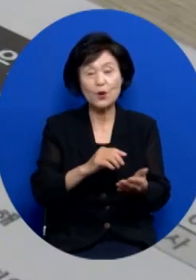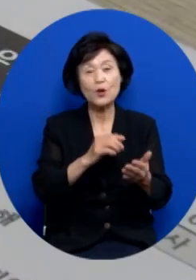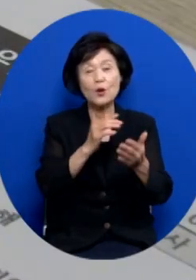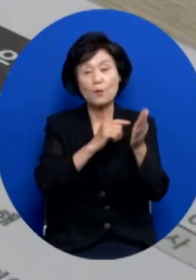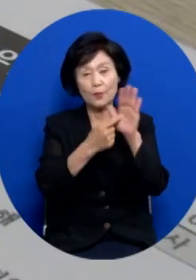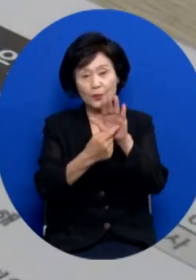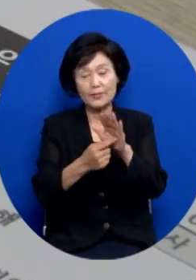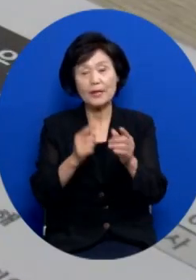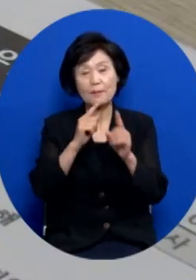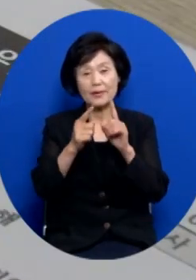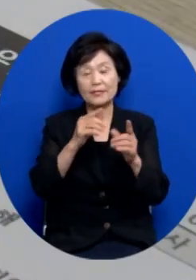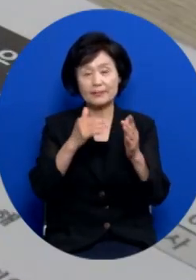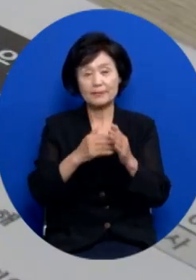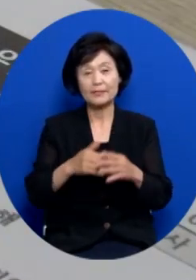CTS 뉴스 장현수입니다